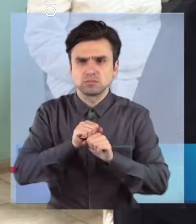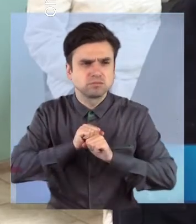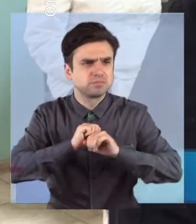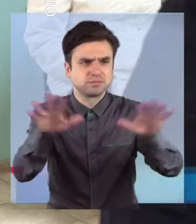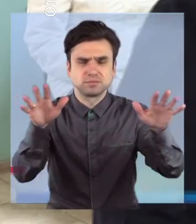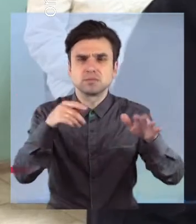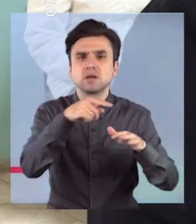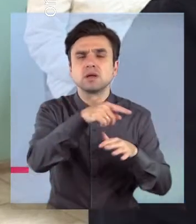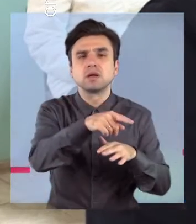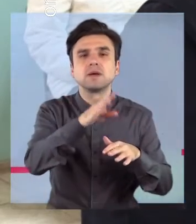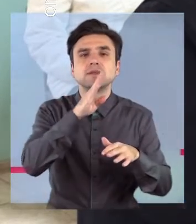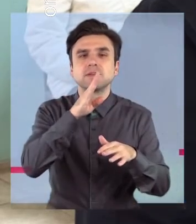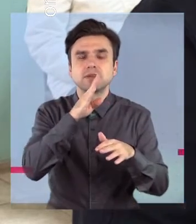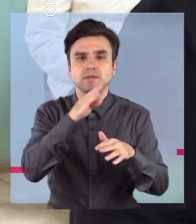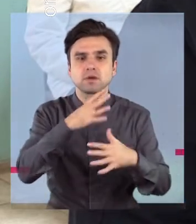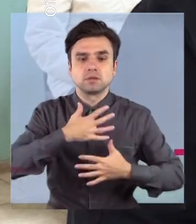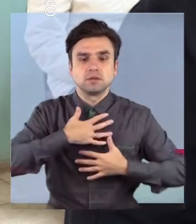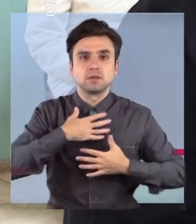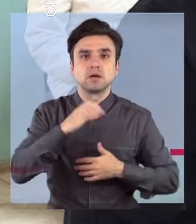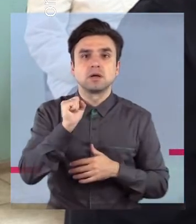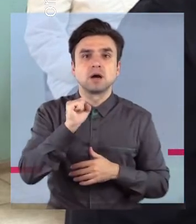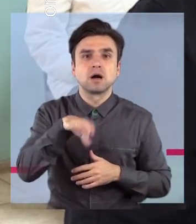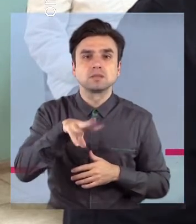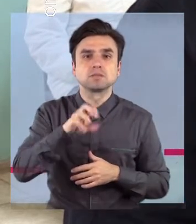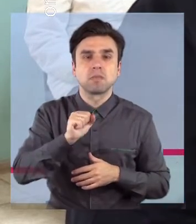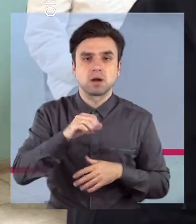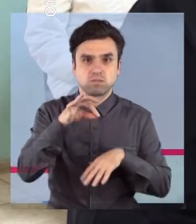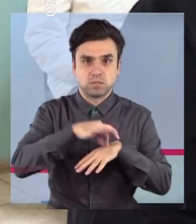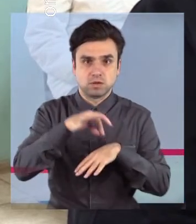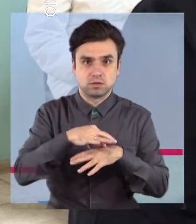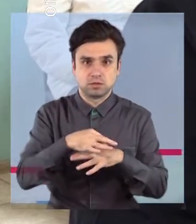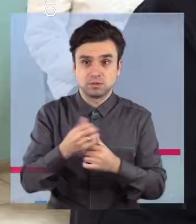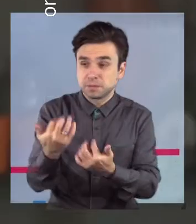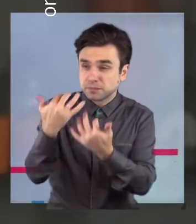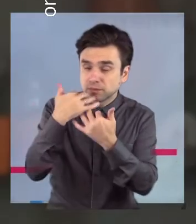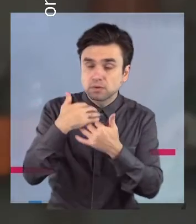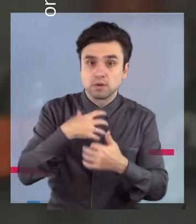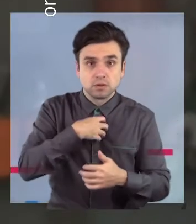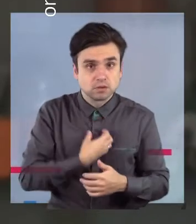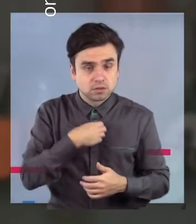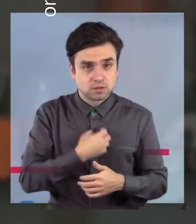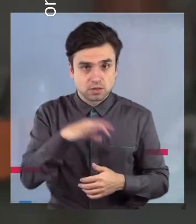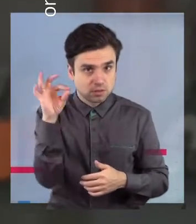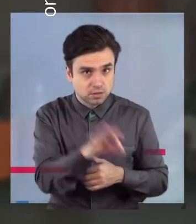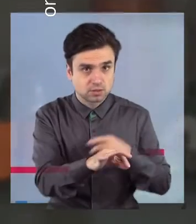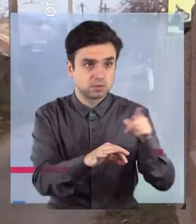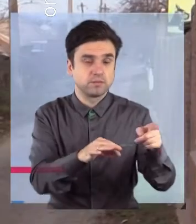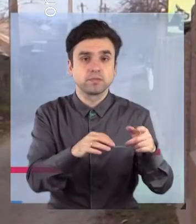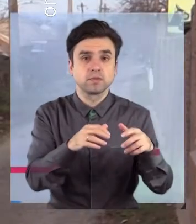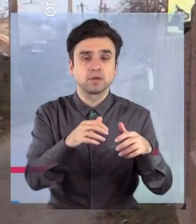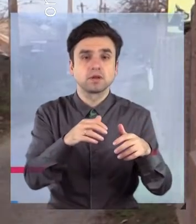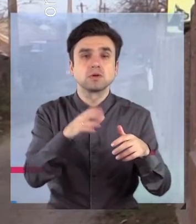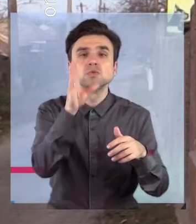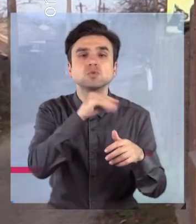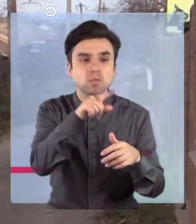астматик. На мене трохи попало, очі потім красні були, собаку я як могла укрила. Юлія саме та, хто знайшла кошеня